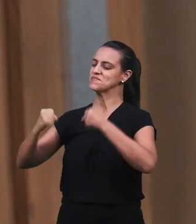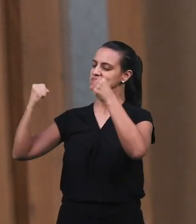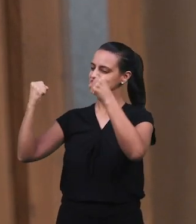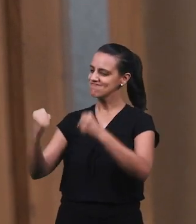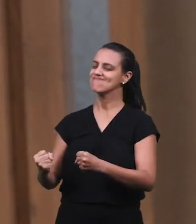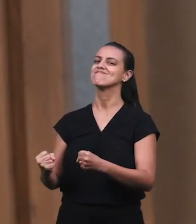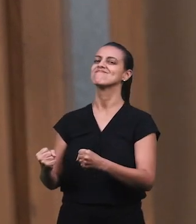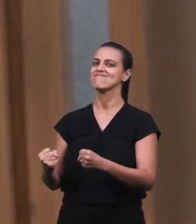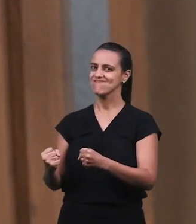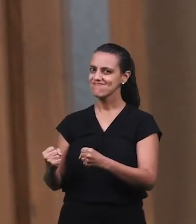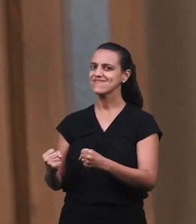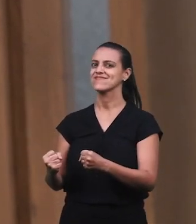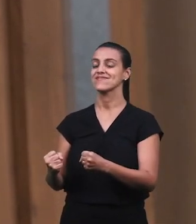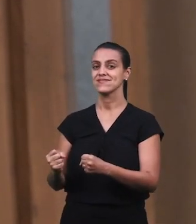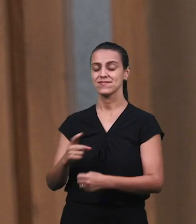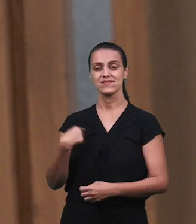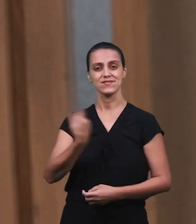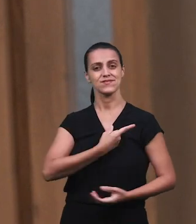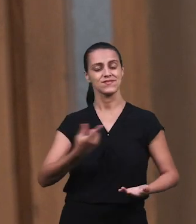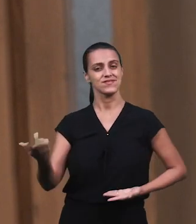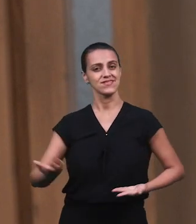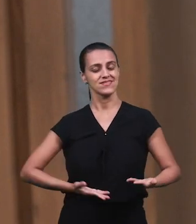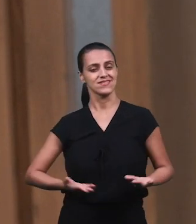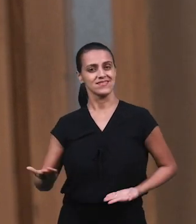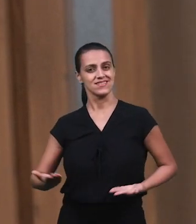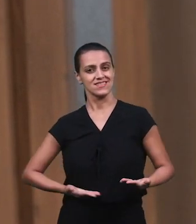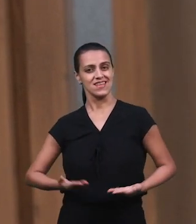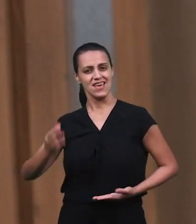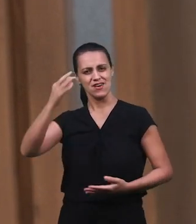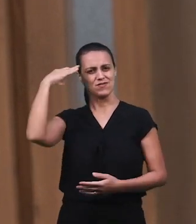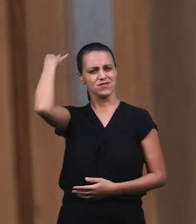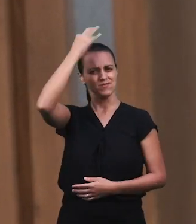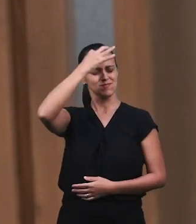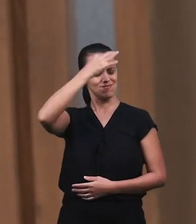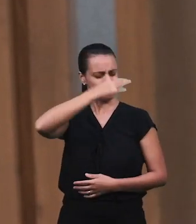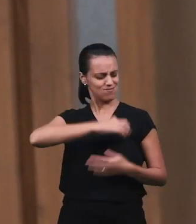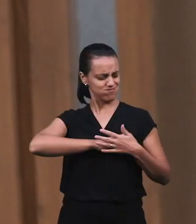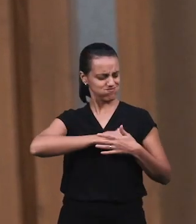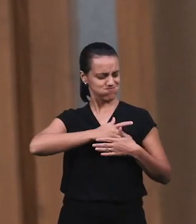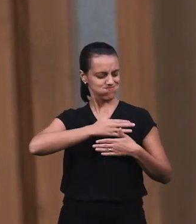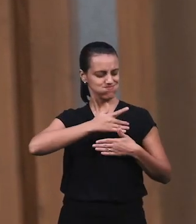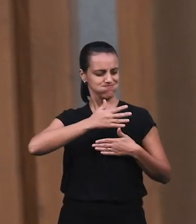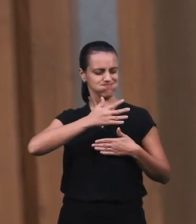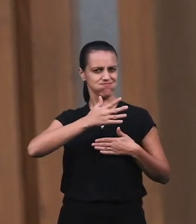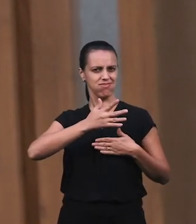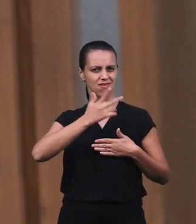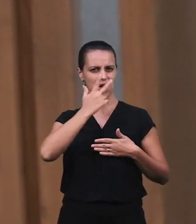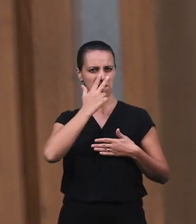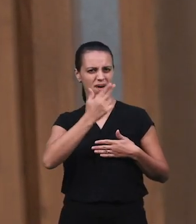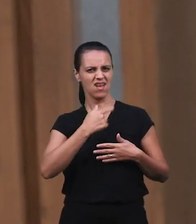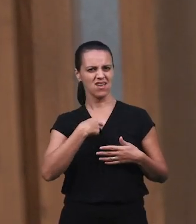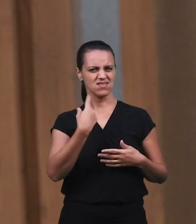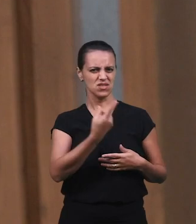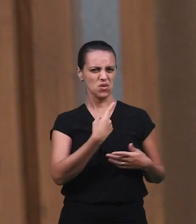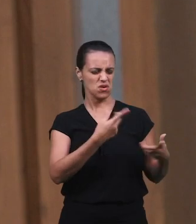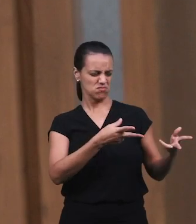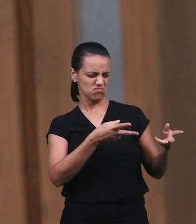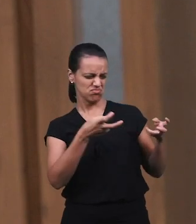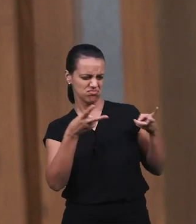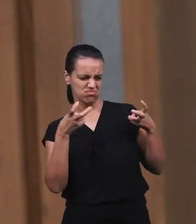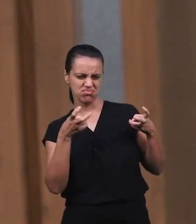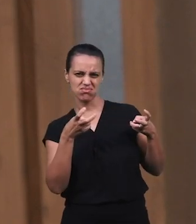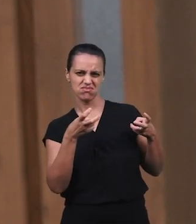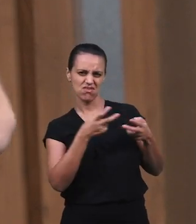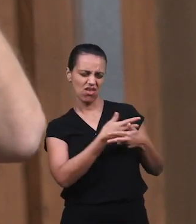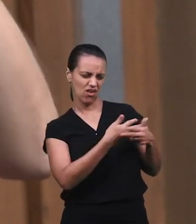nous. Nous, serviteurs du Seigneur, ceux qui sont remplis du Saint-Esprit, ils ne vivent pas par des circonstances. Ils ne